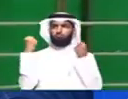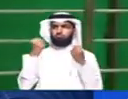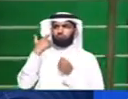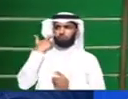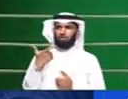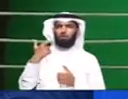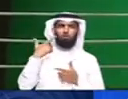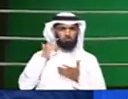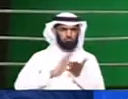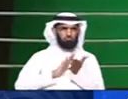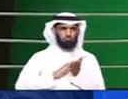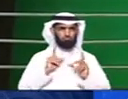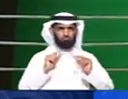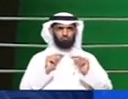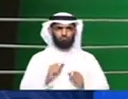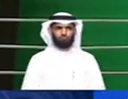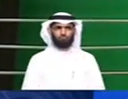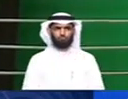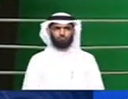فيصل المسلم،